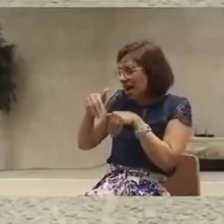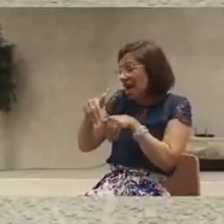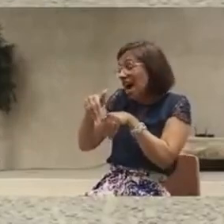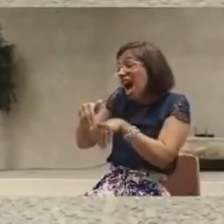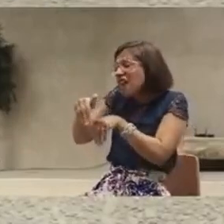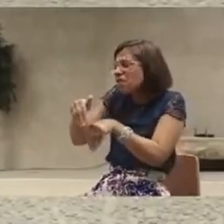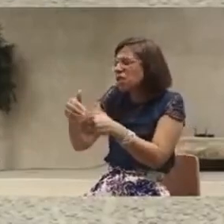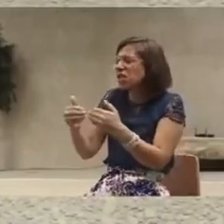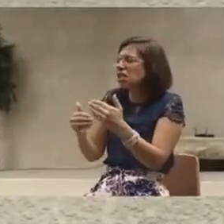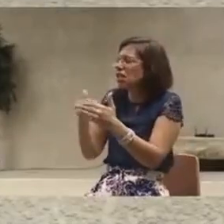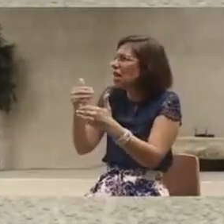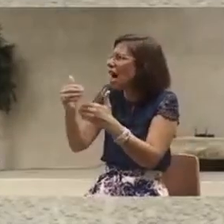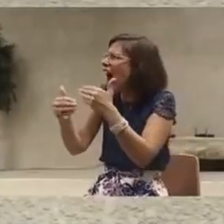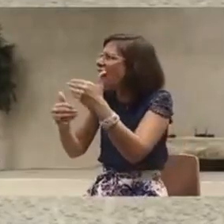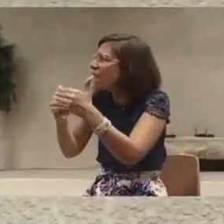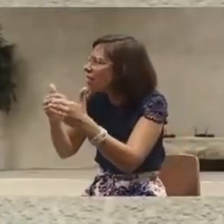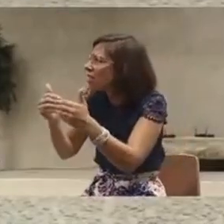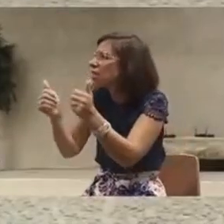combattant,